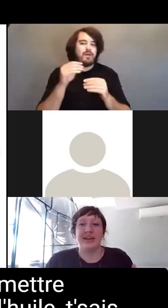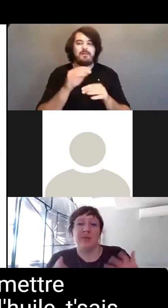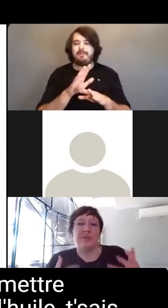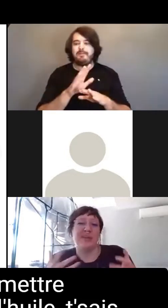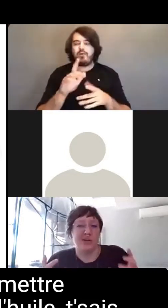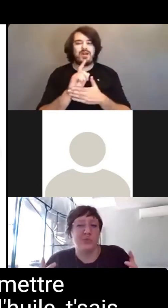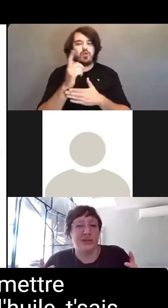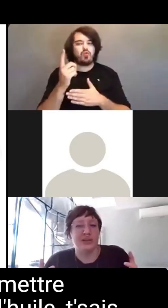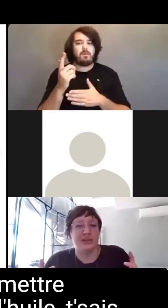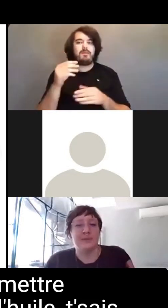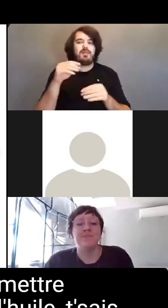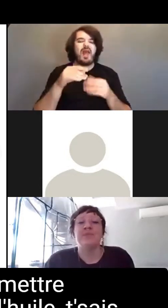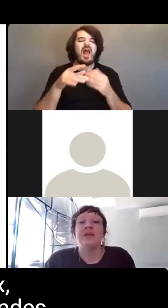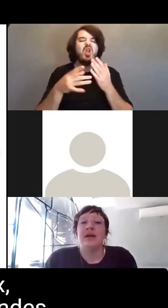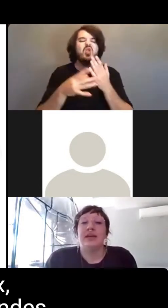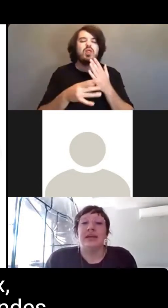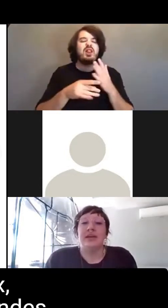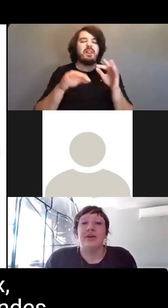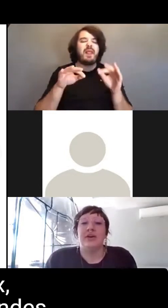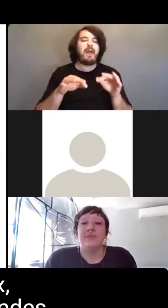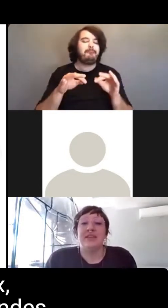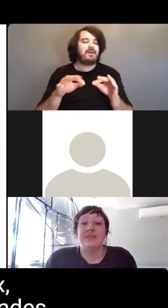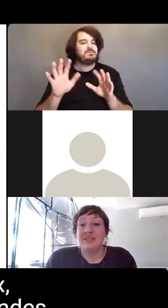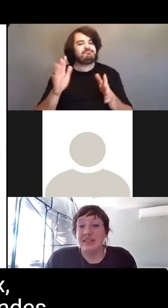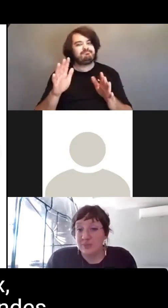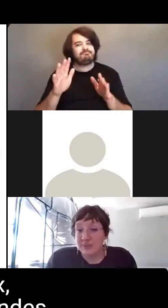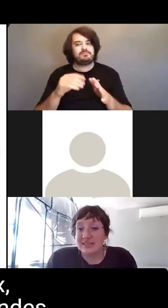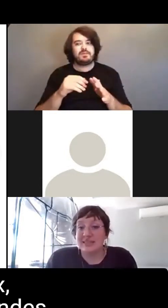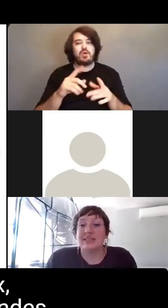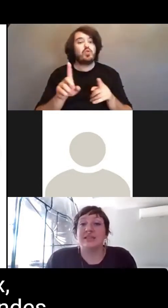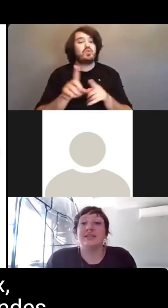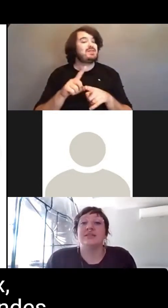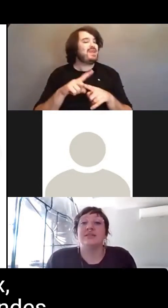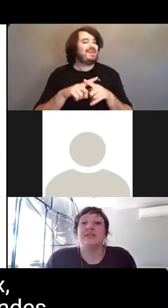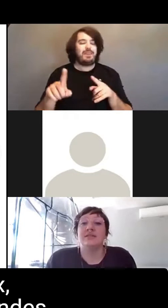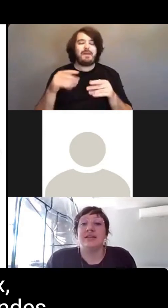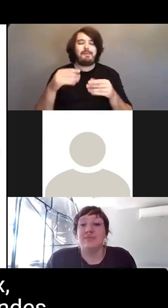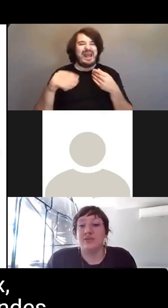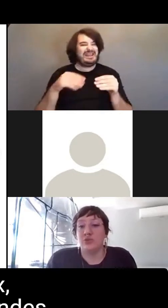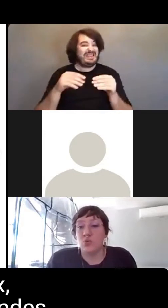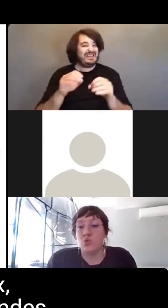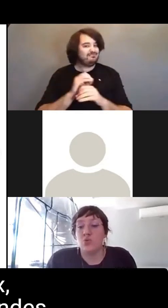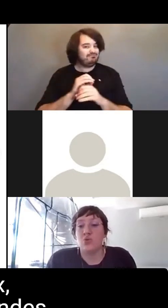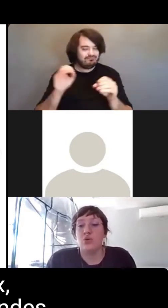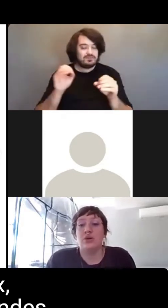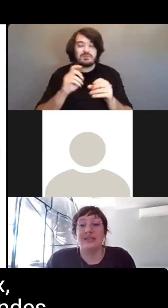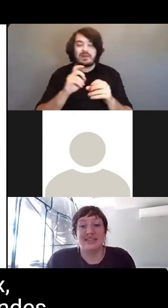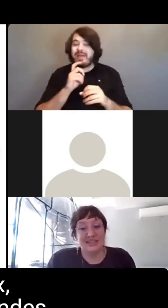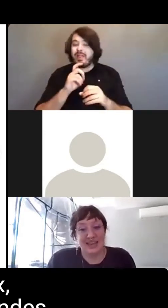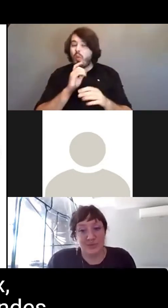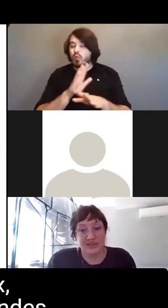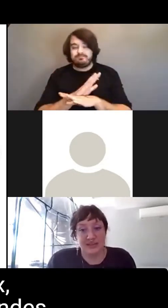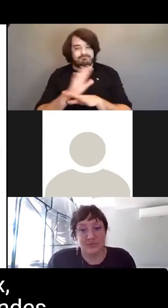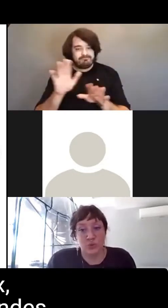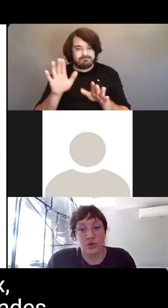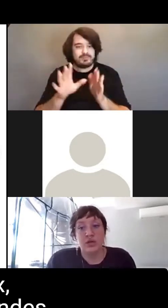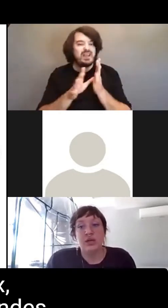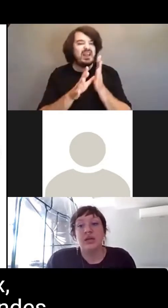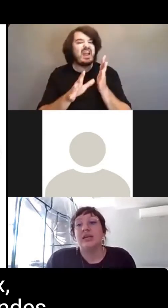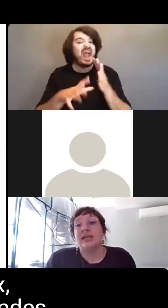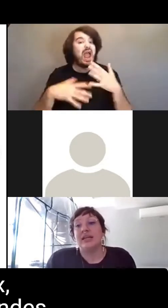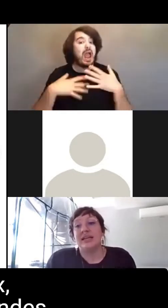légumes qui auraient trempé dans l'huile, tu sais. Et éviter le plastique, les métaux, les excréments